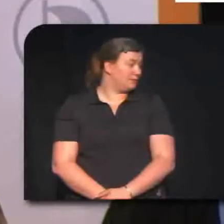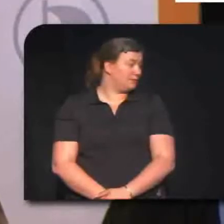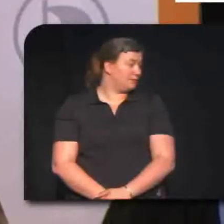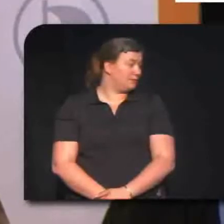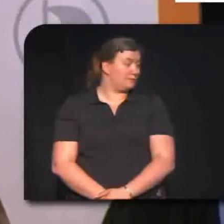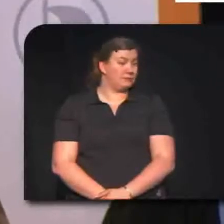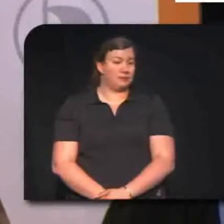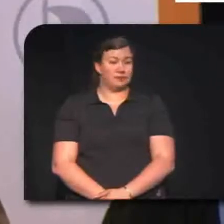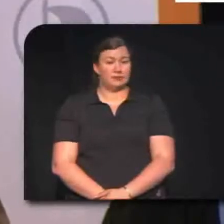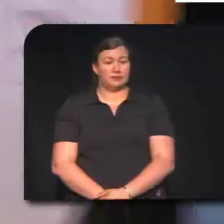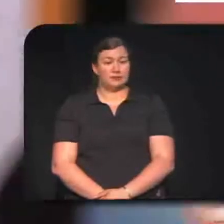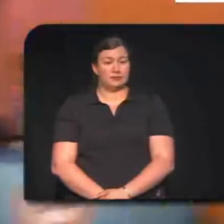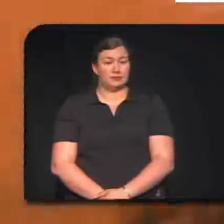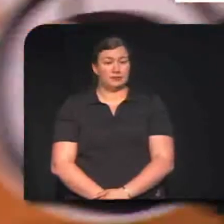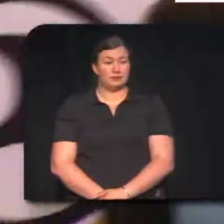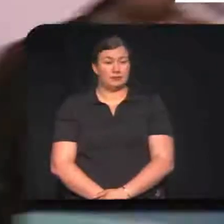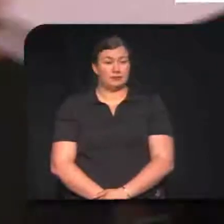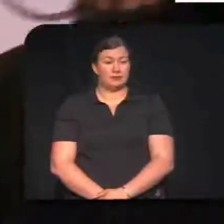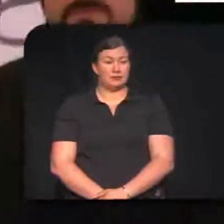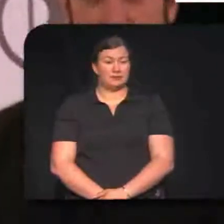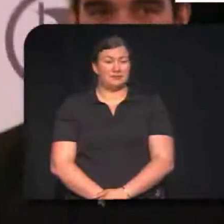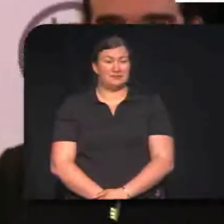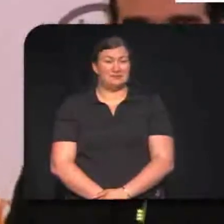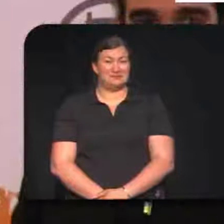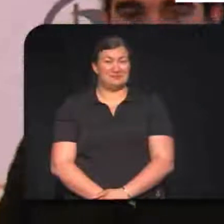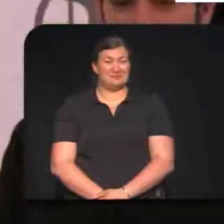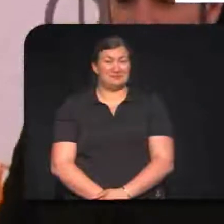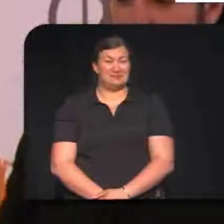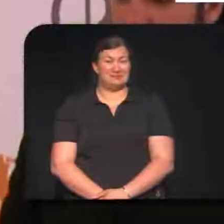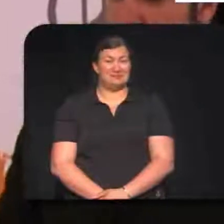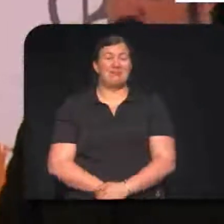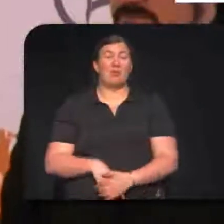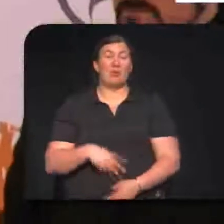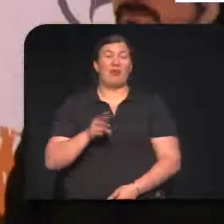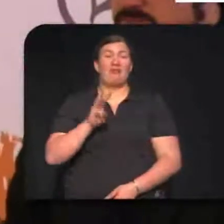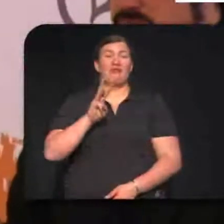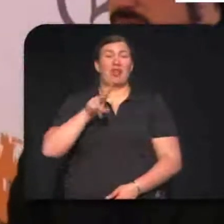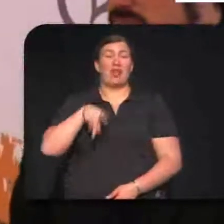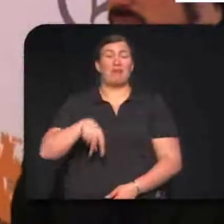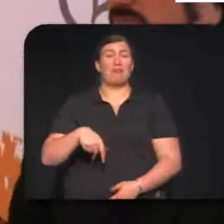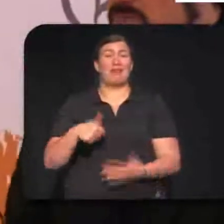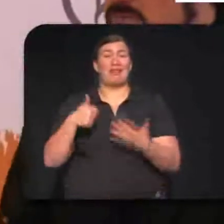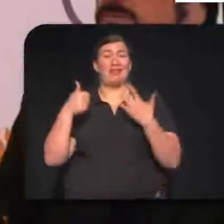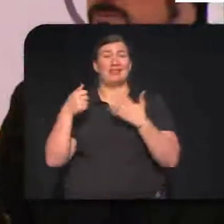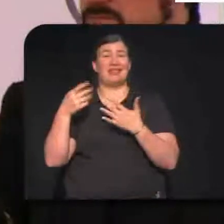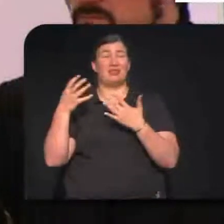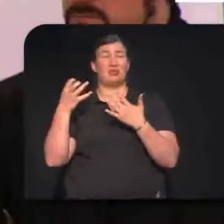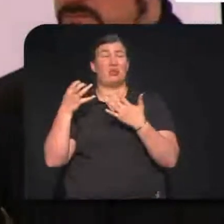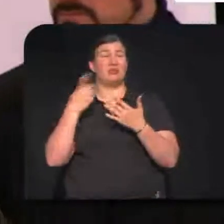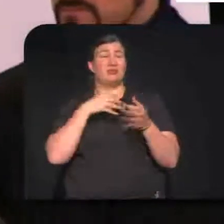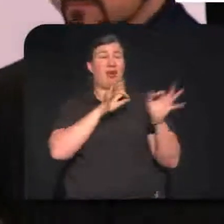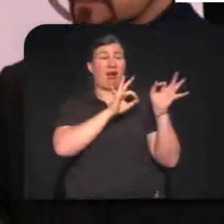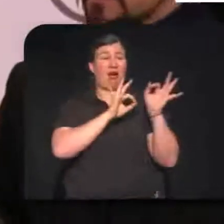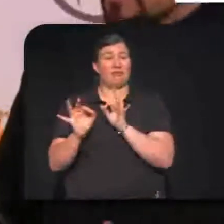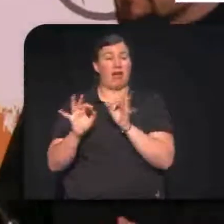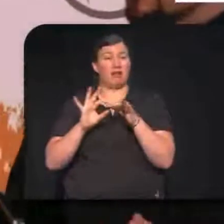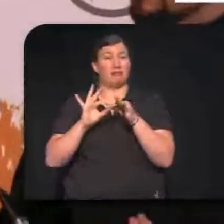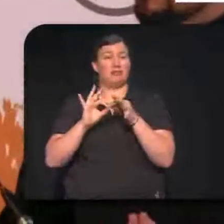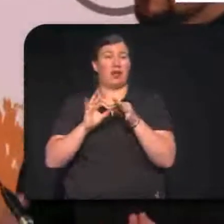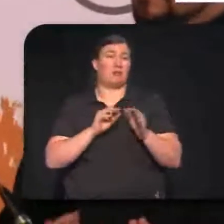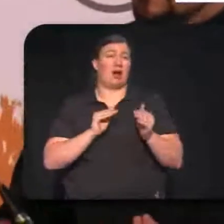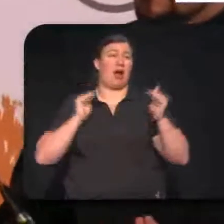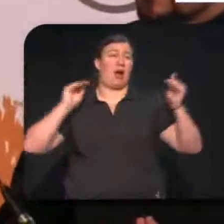hallo zusammen im WP 96 ist die Einleitung unseres außenpolitischen